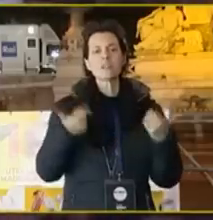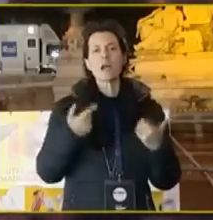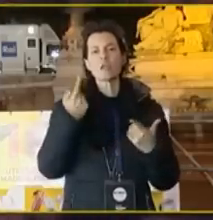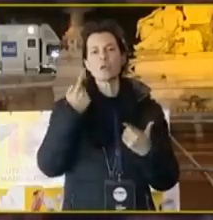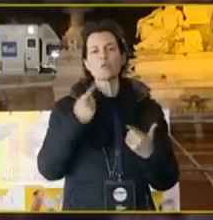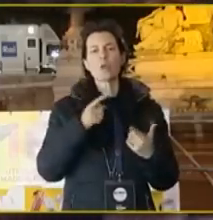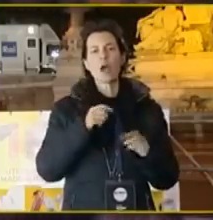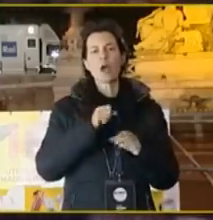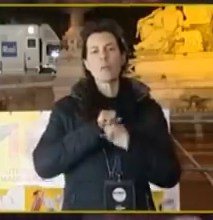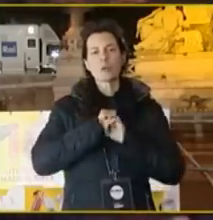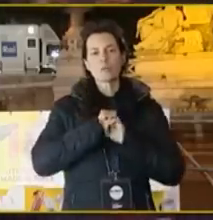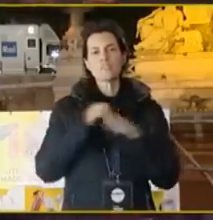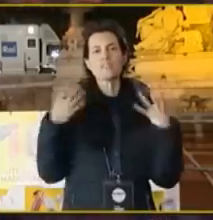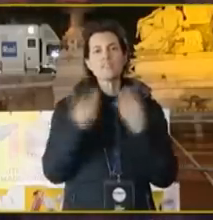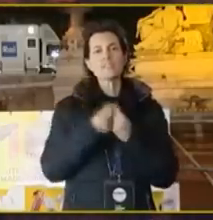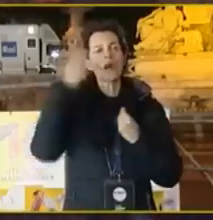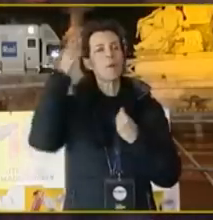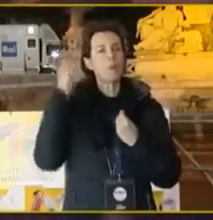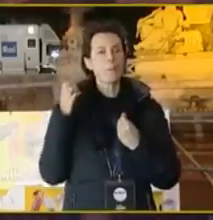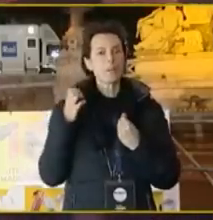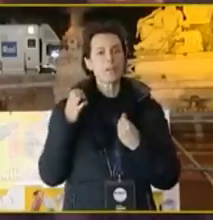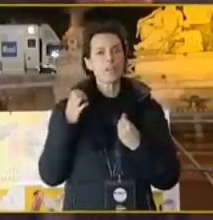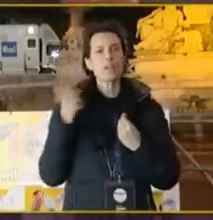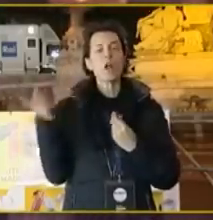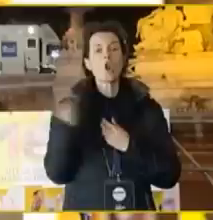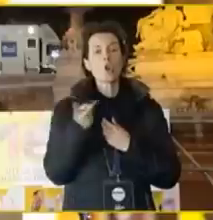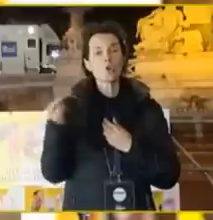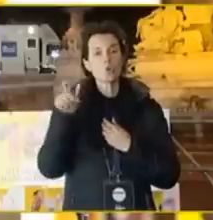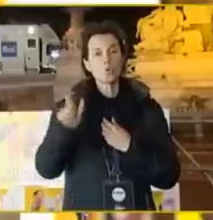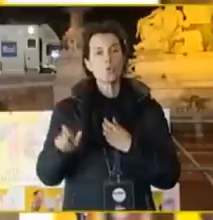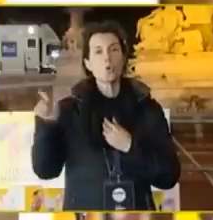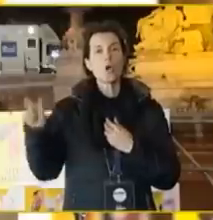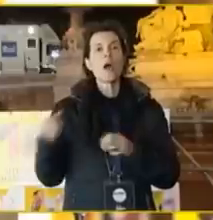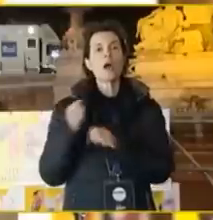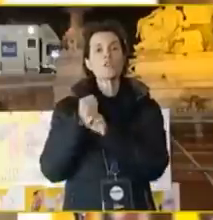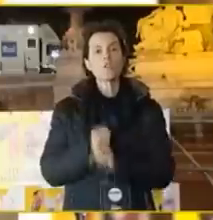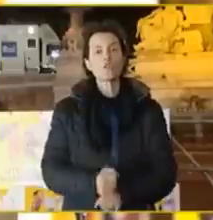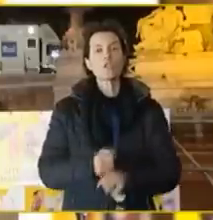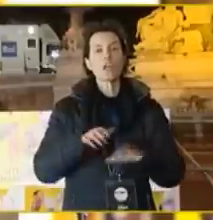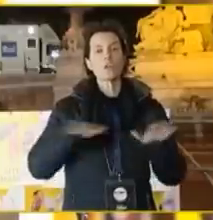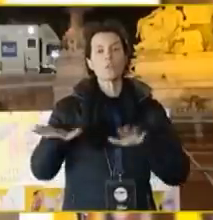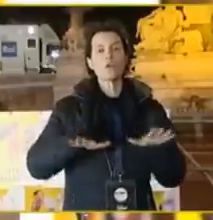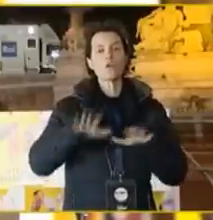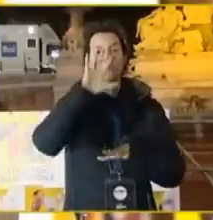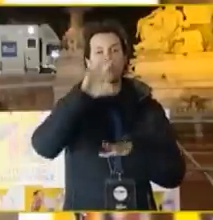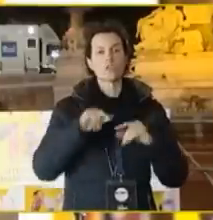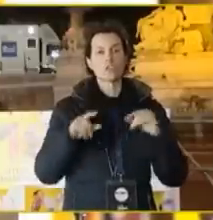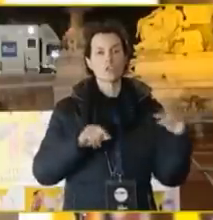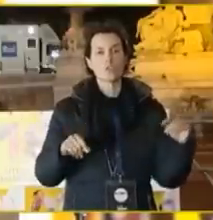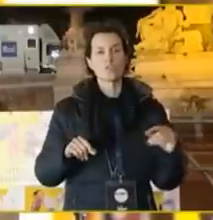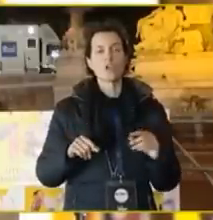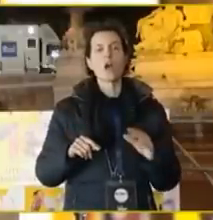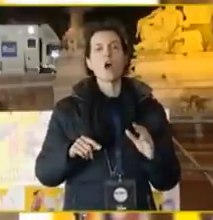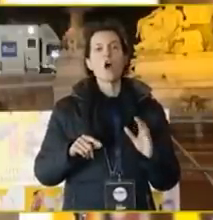che insieme a Beppe Grillo hanno fondato questo movimento che è stato dato per morto